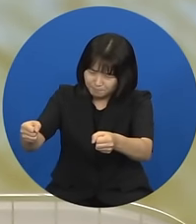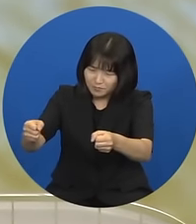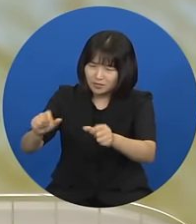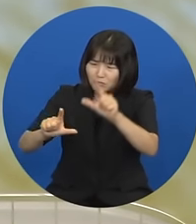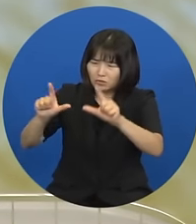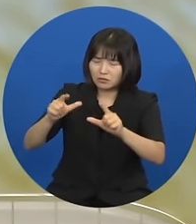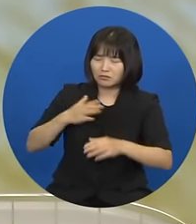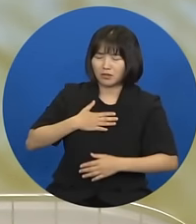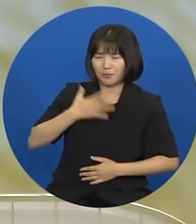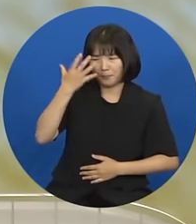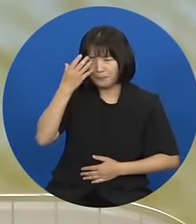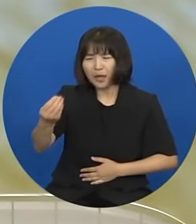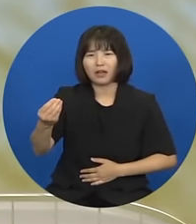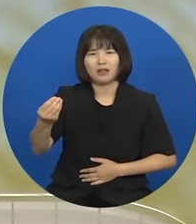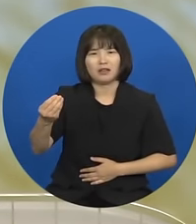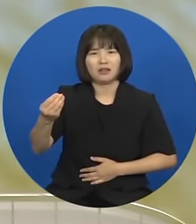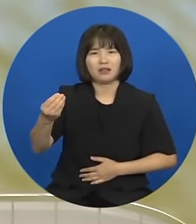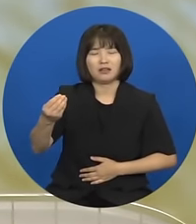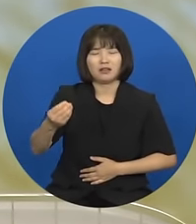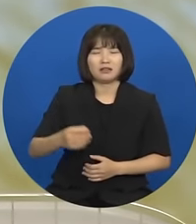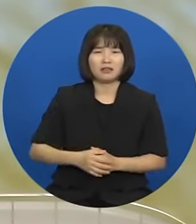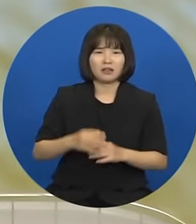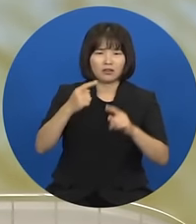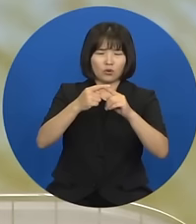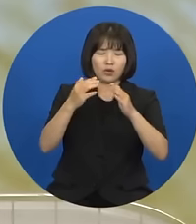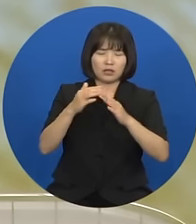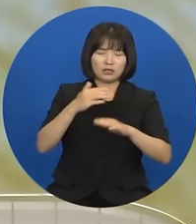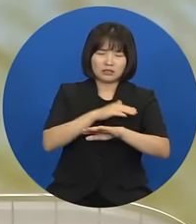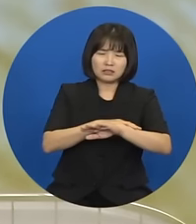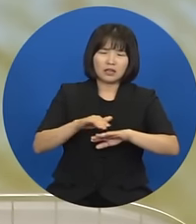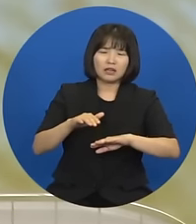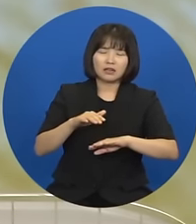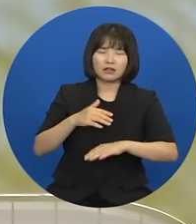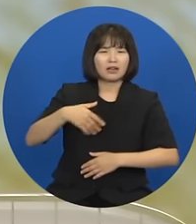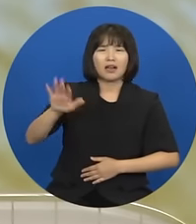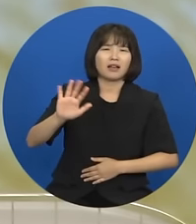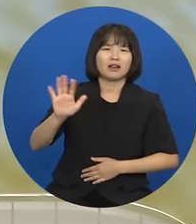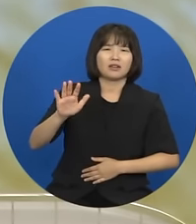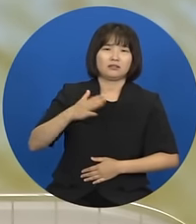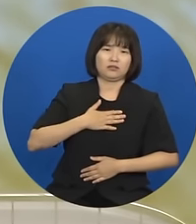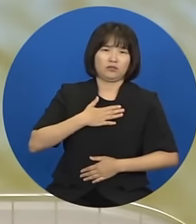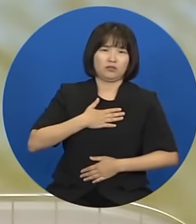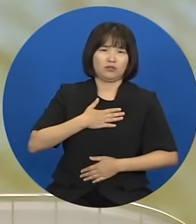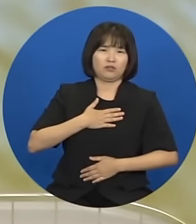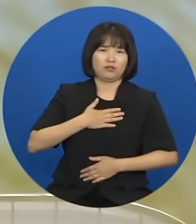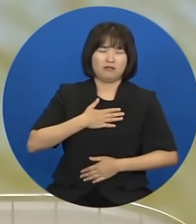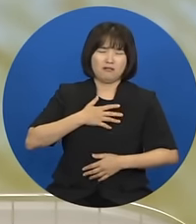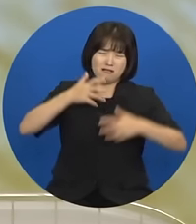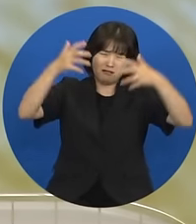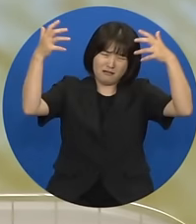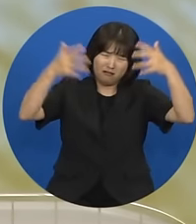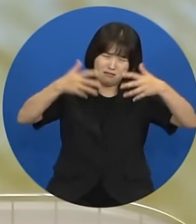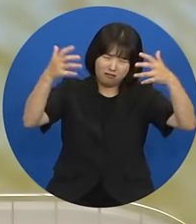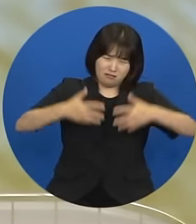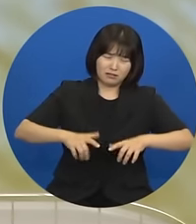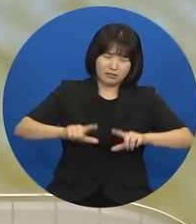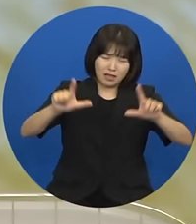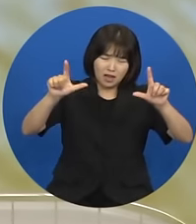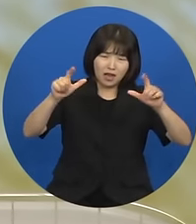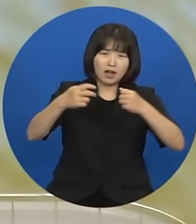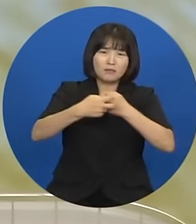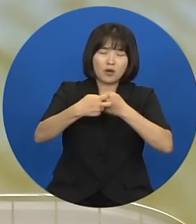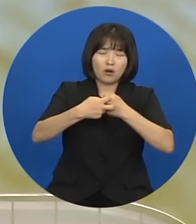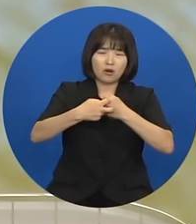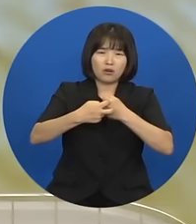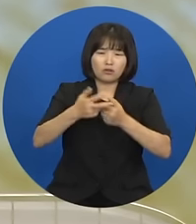보았습니다. 교회를 잘 나가지 않던 저였지만 비 오는 날 그 병원 앞 주차장에서